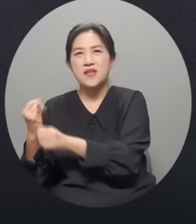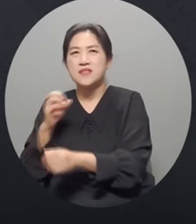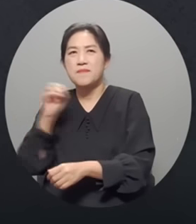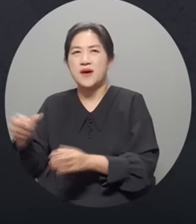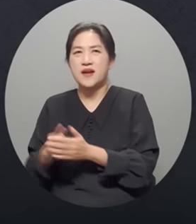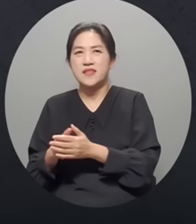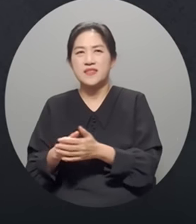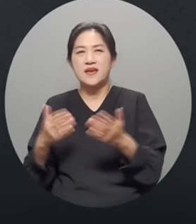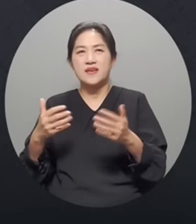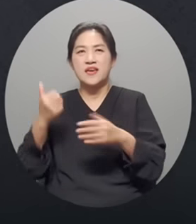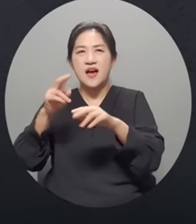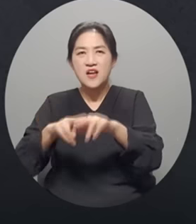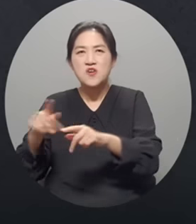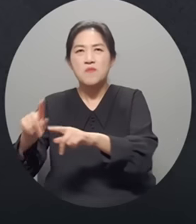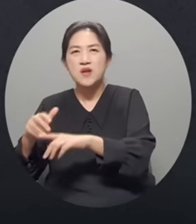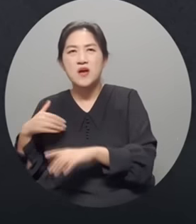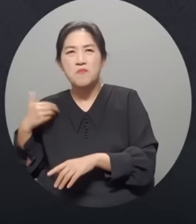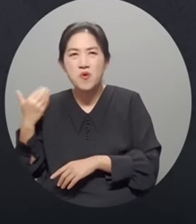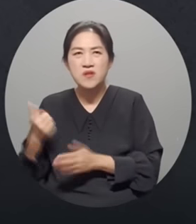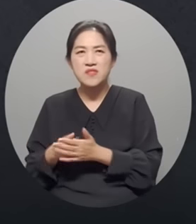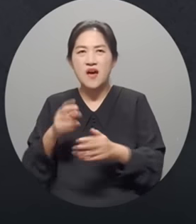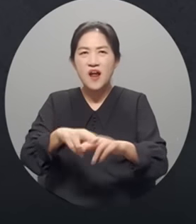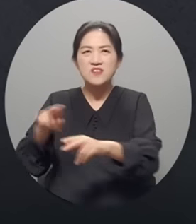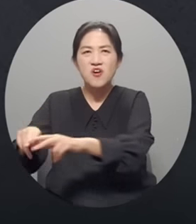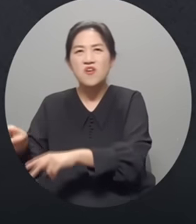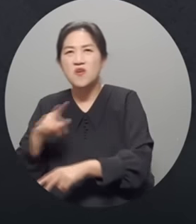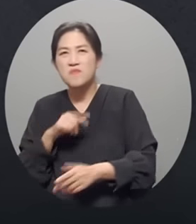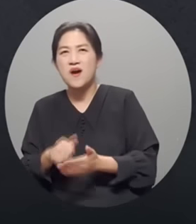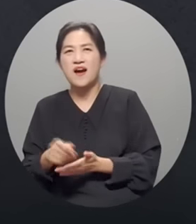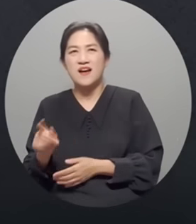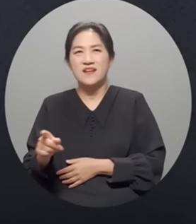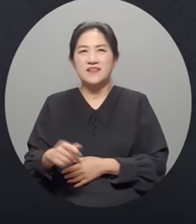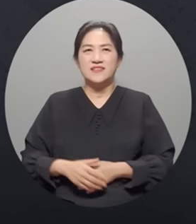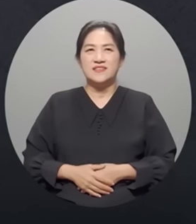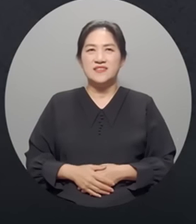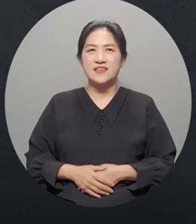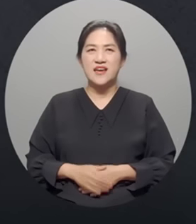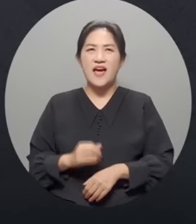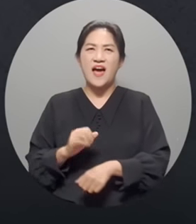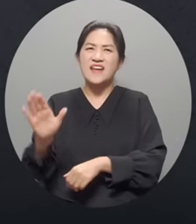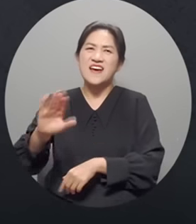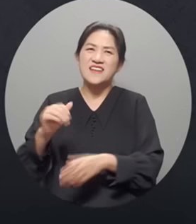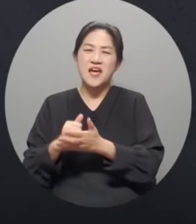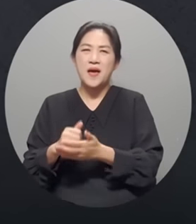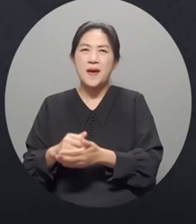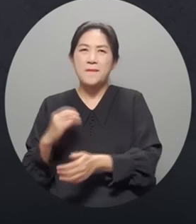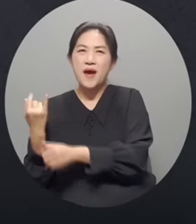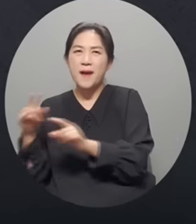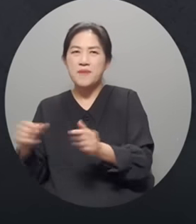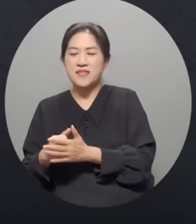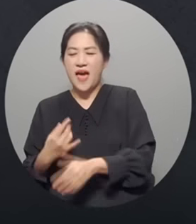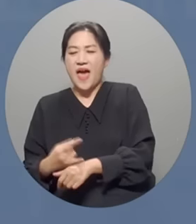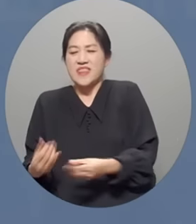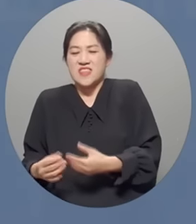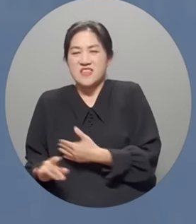참, 아무것도 모르는데 이거 한 참, 저거 한 참. 안 한 거야. 그 마누라 앞에서 했다고 변명하는